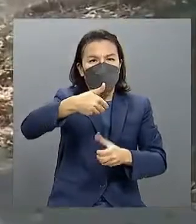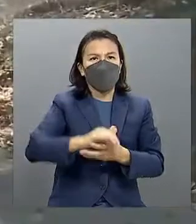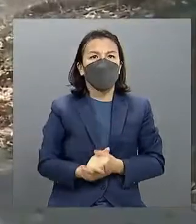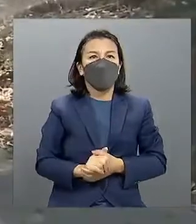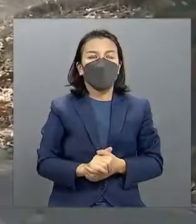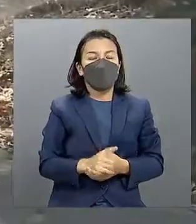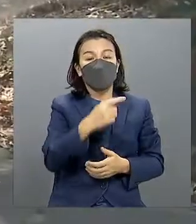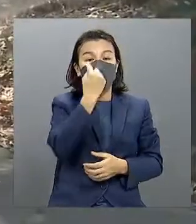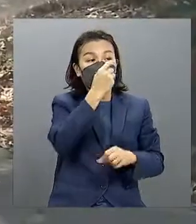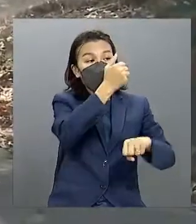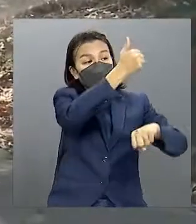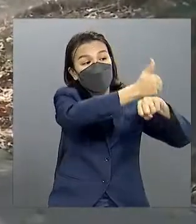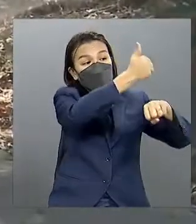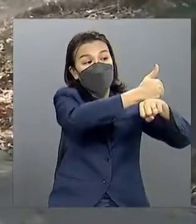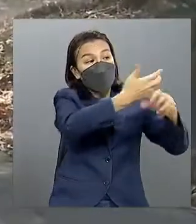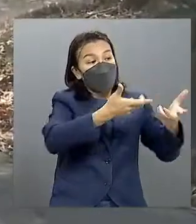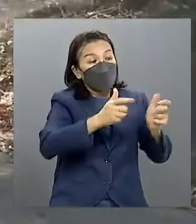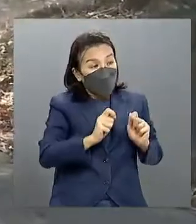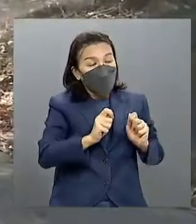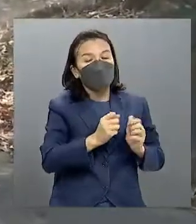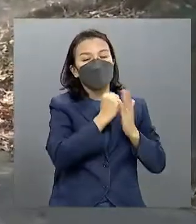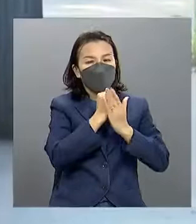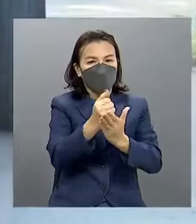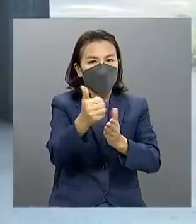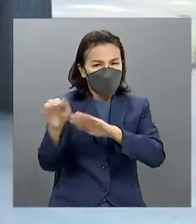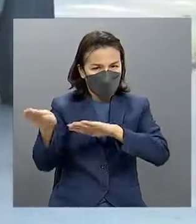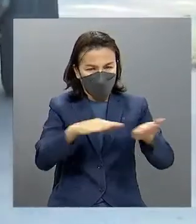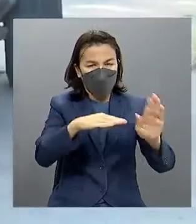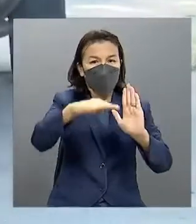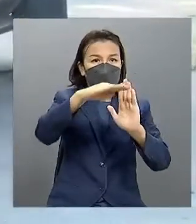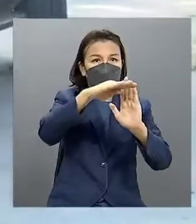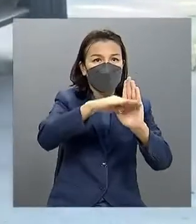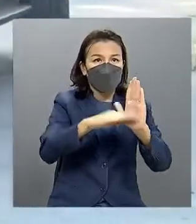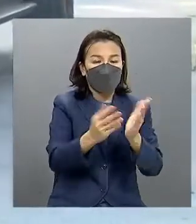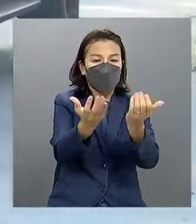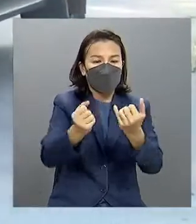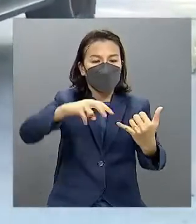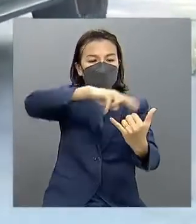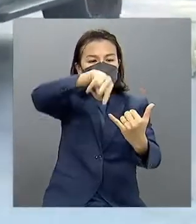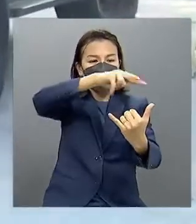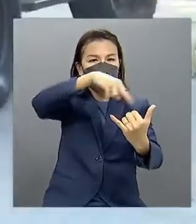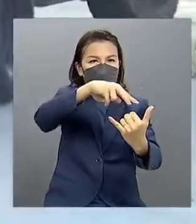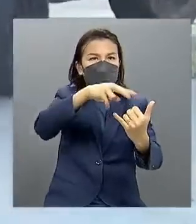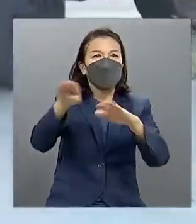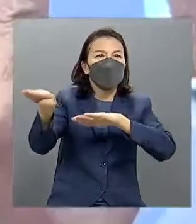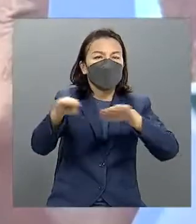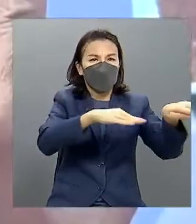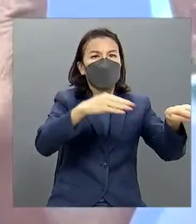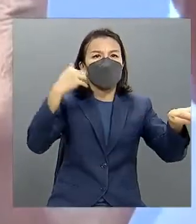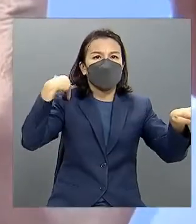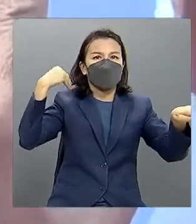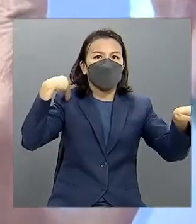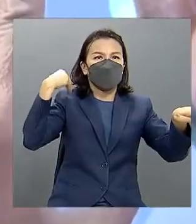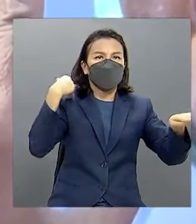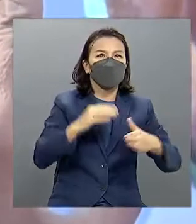ซึ่งทางสาธารณสุขจะมีขั้นตอนต่างๆในการรับผู้บาดเจ็บมารักษาซึ่งมีการเตรียมการไว้แล้วครับนะ